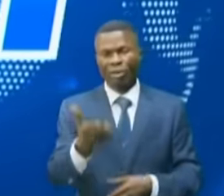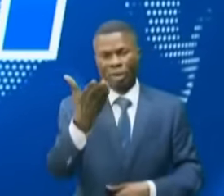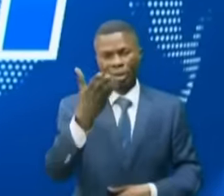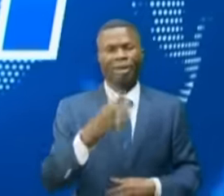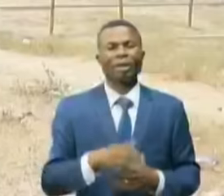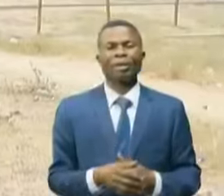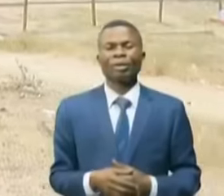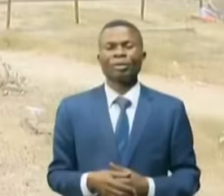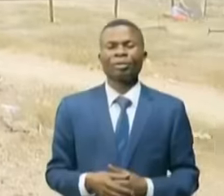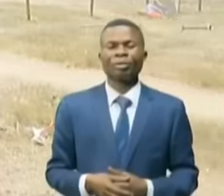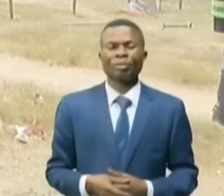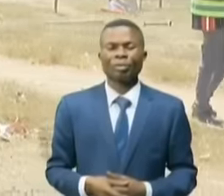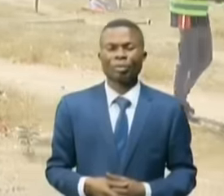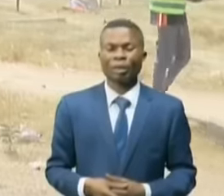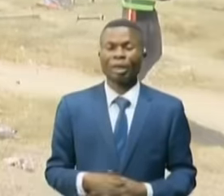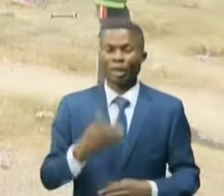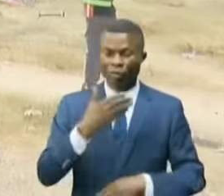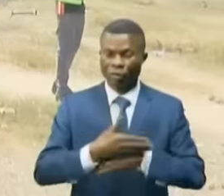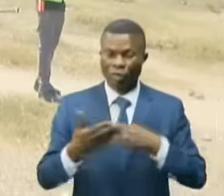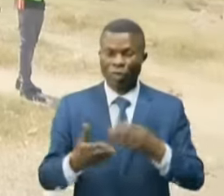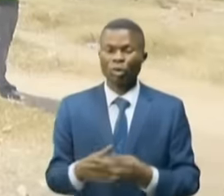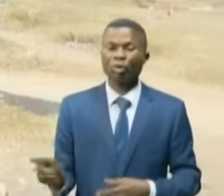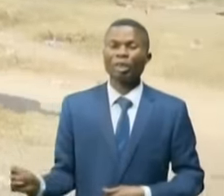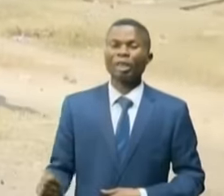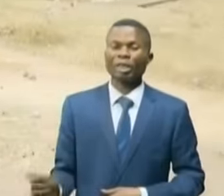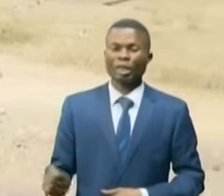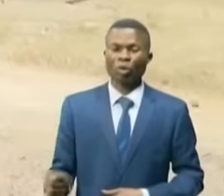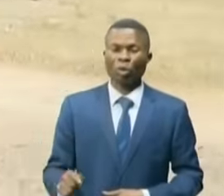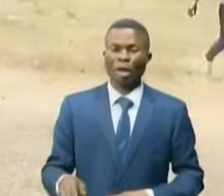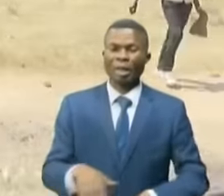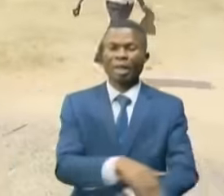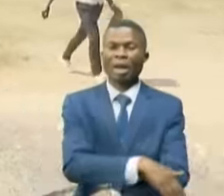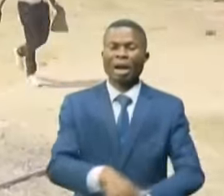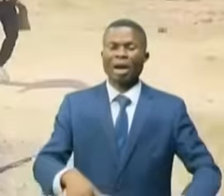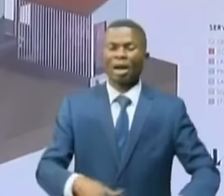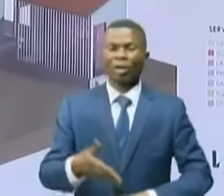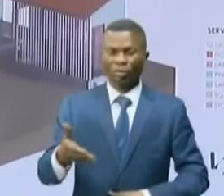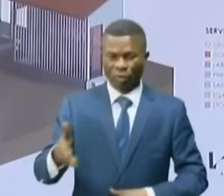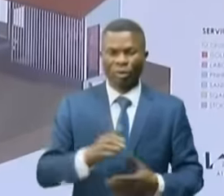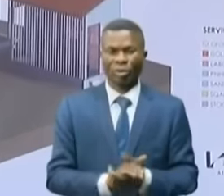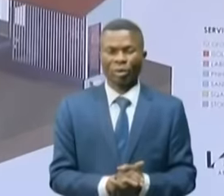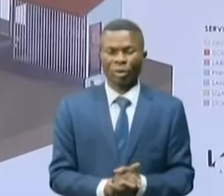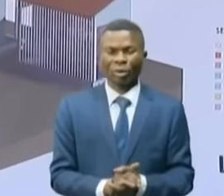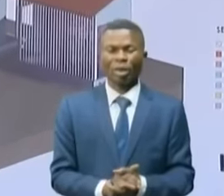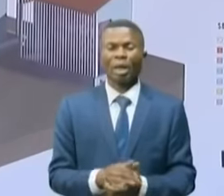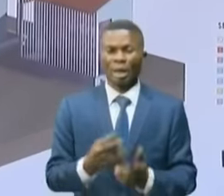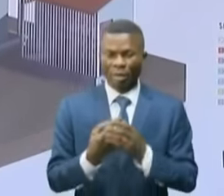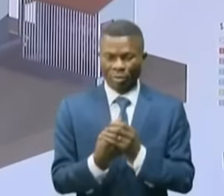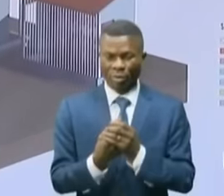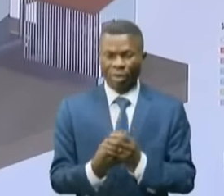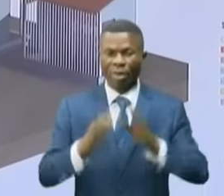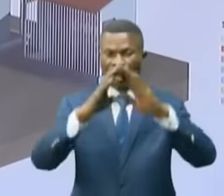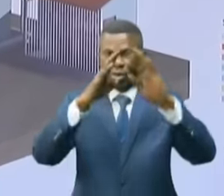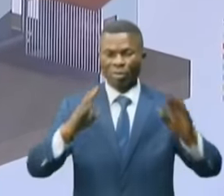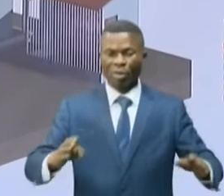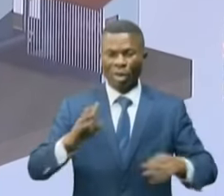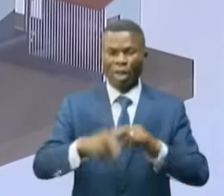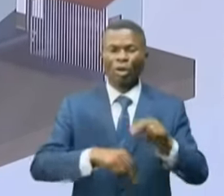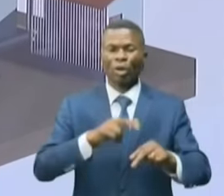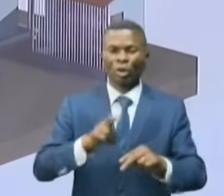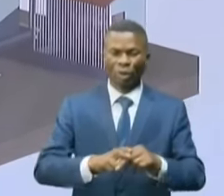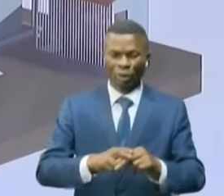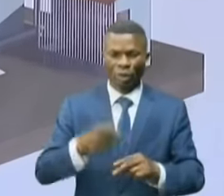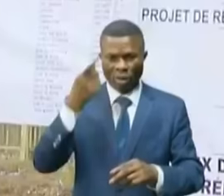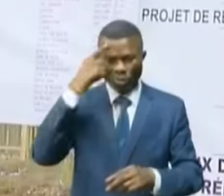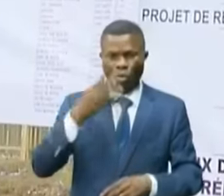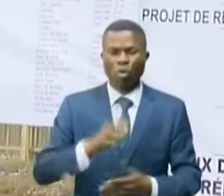commentaires. C'est sur ce site à l'aéroport international de Luano à Lubumbashi que va sortir des terres un bâtiment normé de contrôle